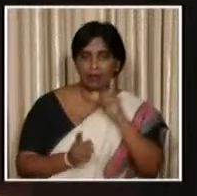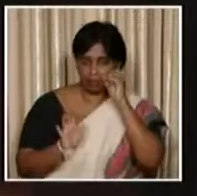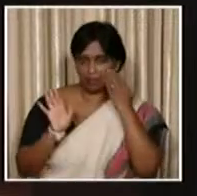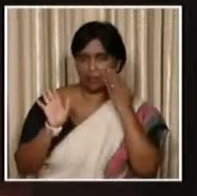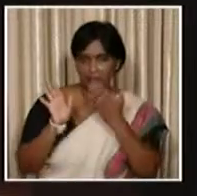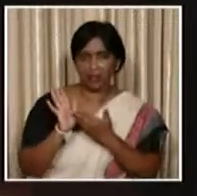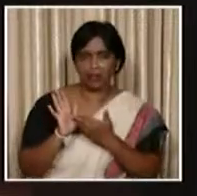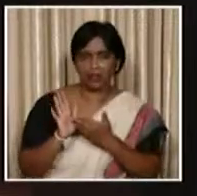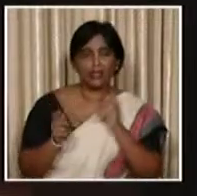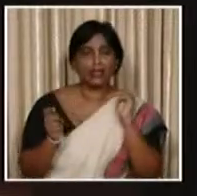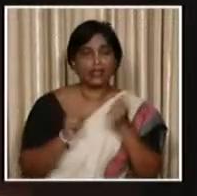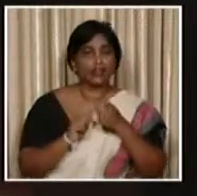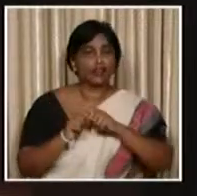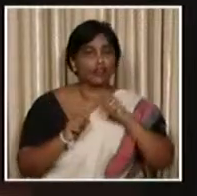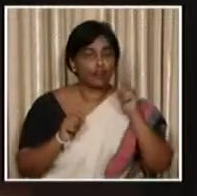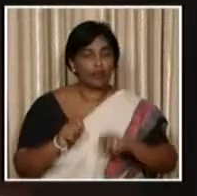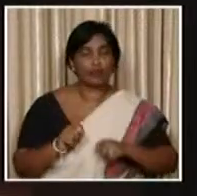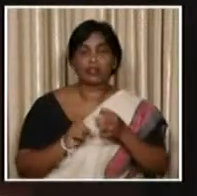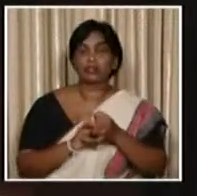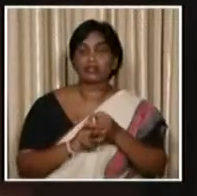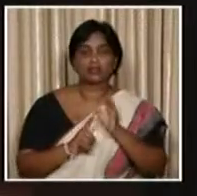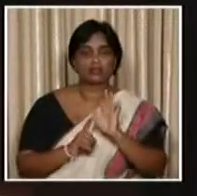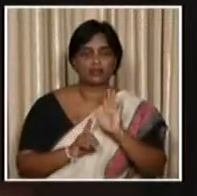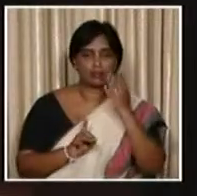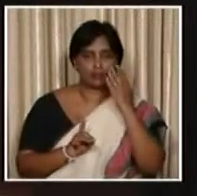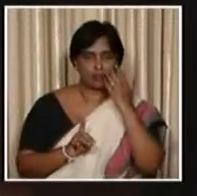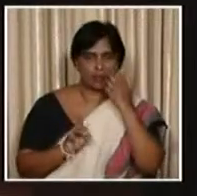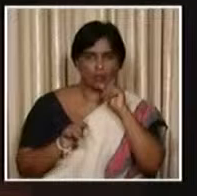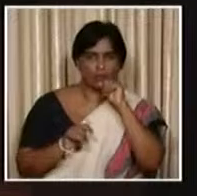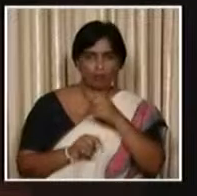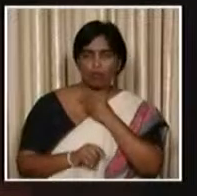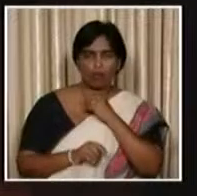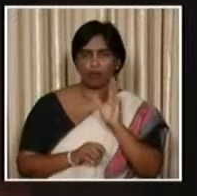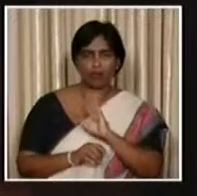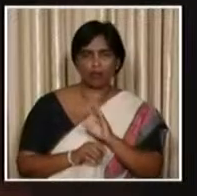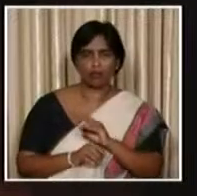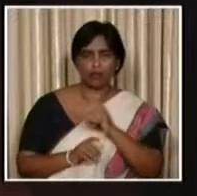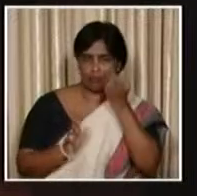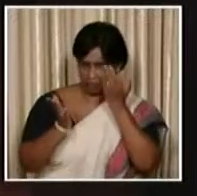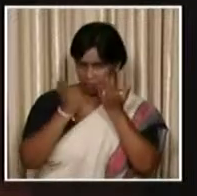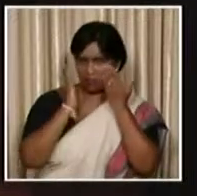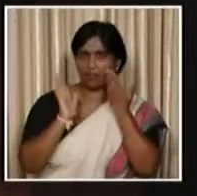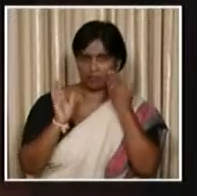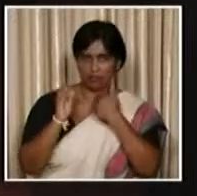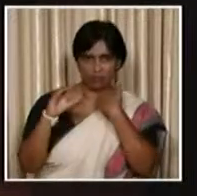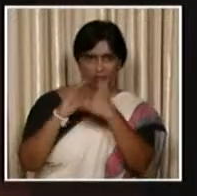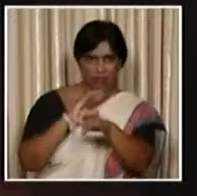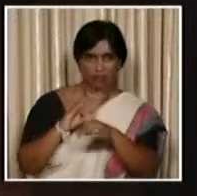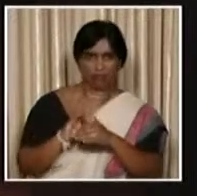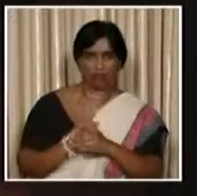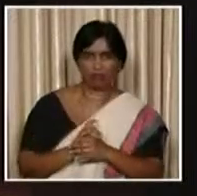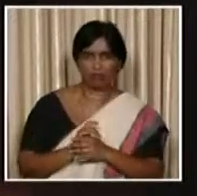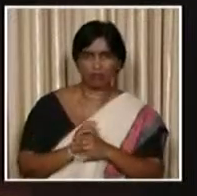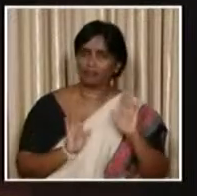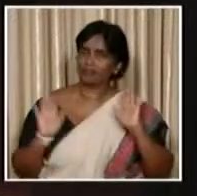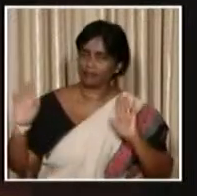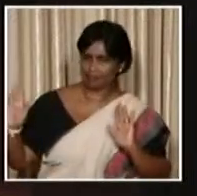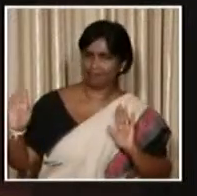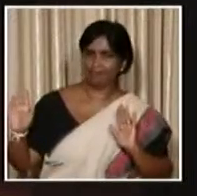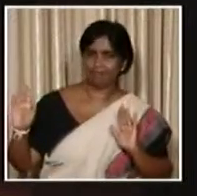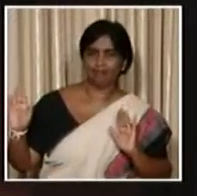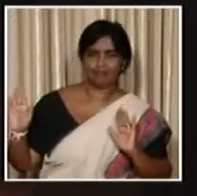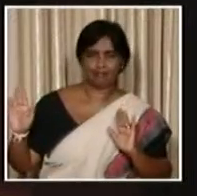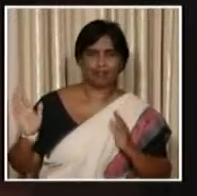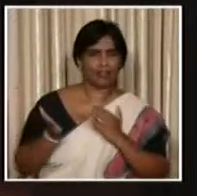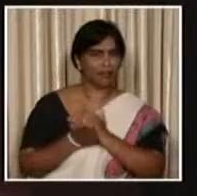පෙන්වන්නම්. ක්‍රිකට් බෝඩ් එකේ සභාපතිතුමා. නෑ මම පෙන්වන්නේ මේක බොරුවක් නෙවෙයි. ඔබතුමාට දැක බලා ගන්න ඕන මම දැන් කියවන්න. නෑ නෑ පොඩක් අහගන්නකෝ.